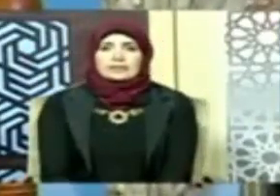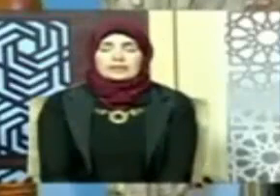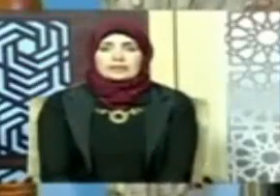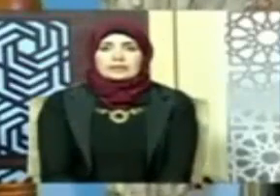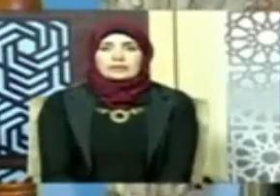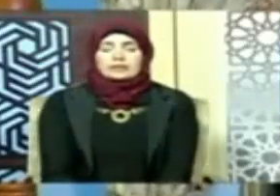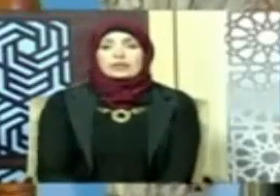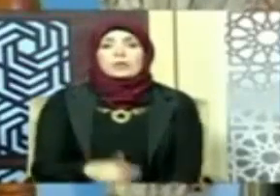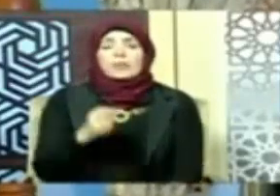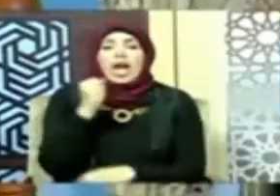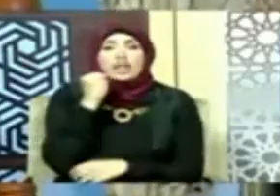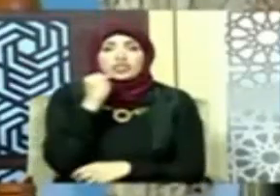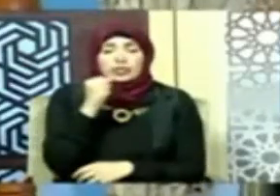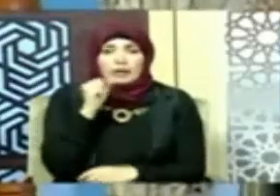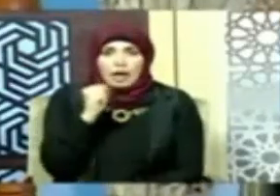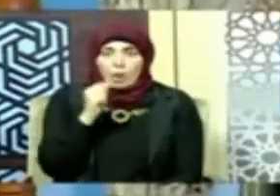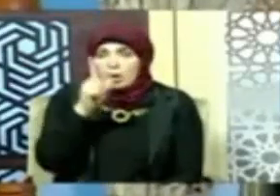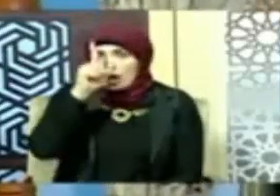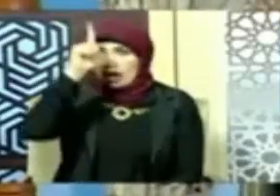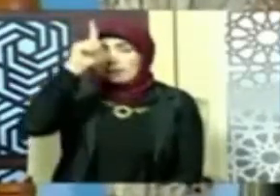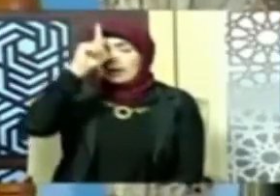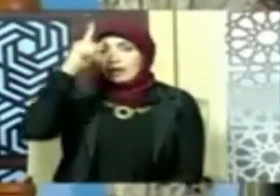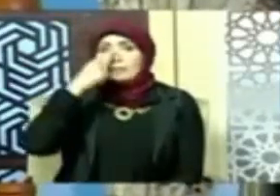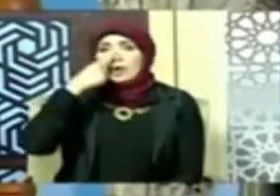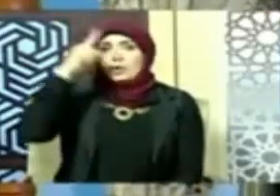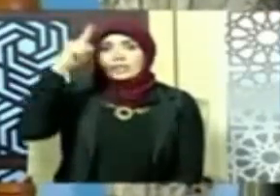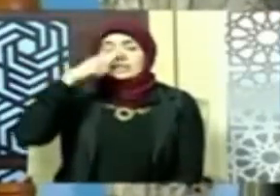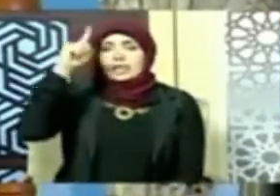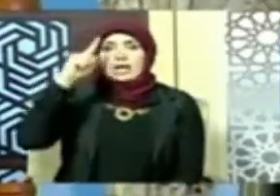ومن أشد ألوان الكبر والاستعلاء